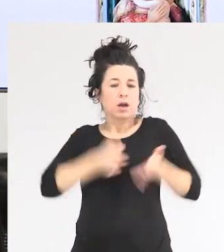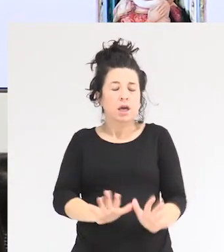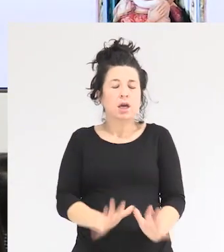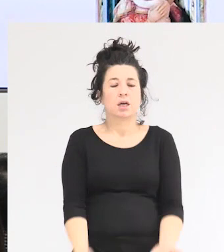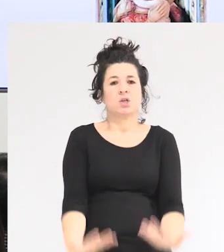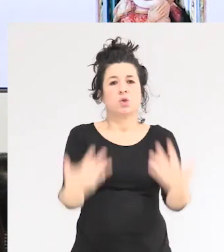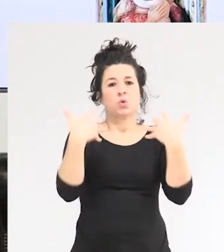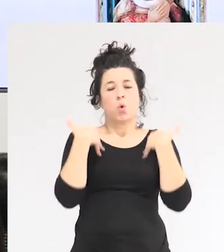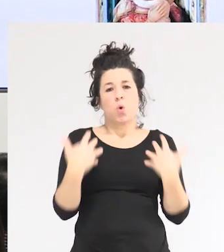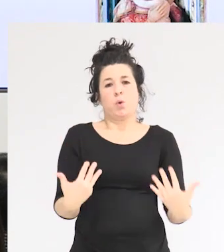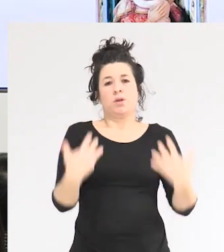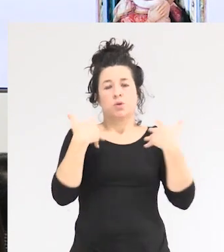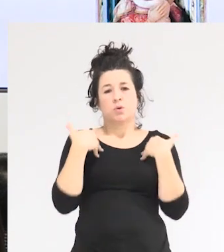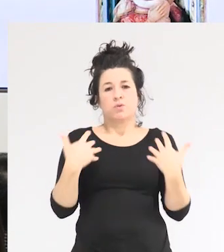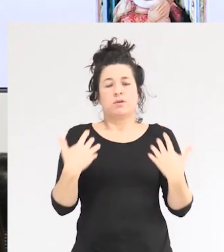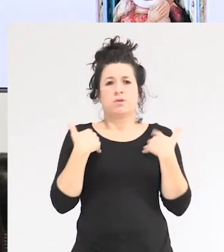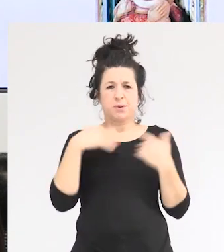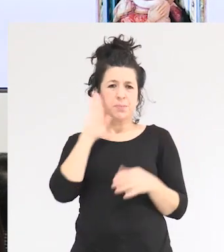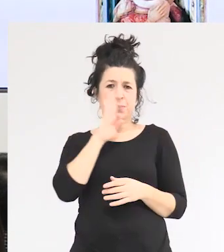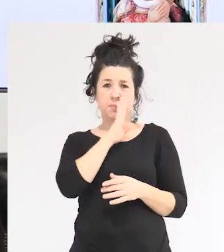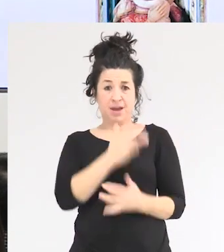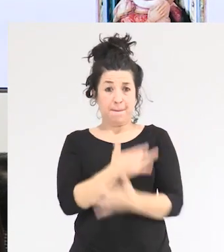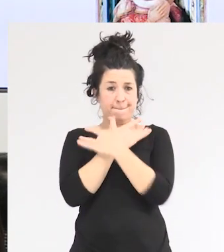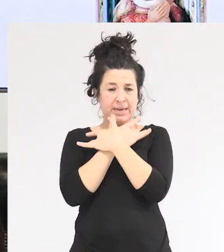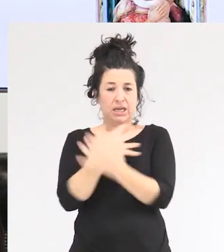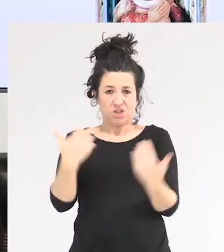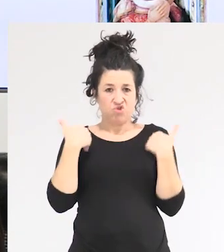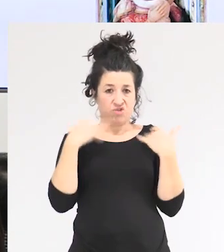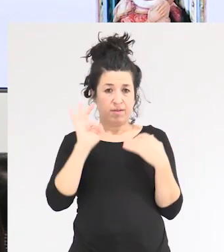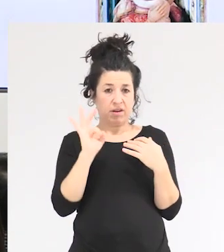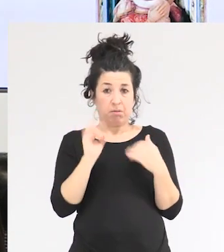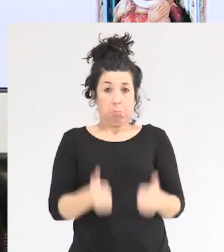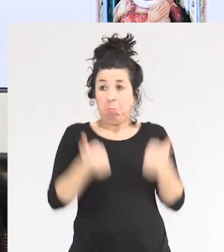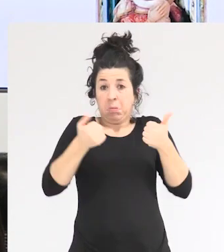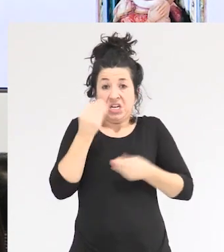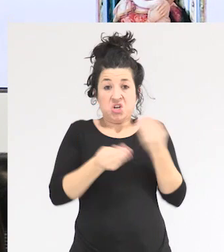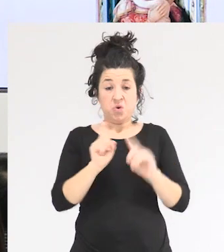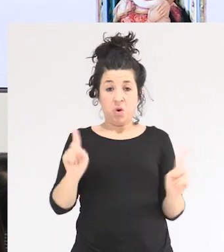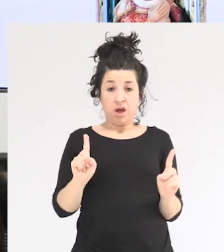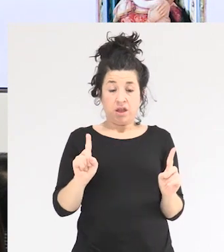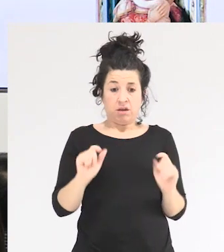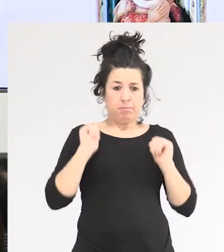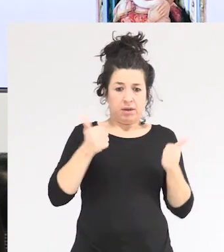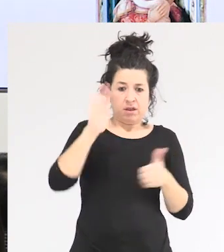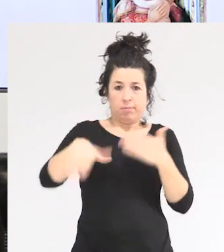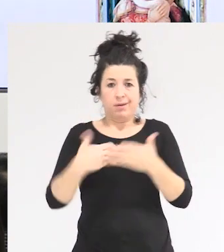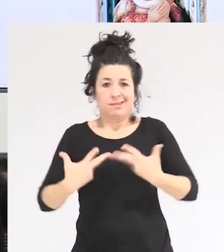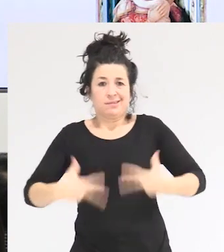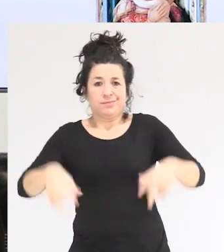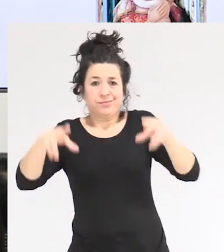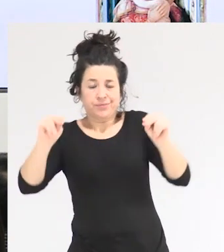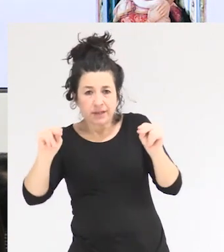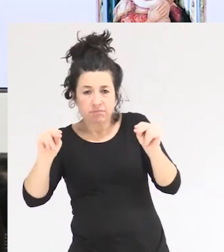sufritu egiten duena, asko sufritzen du ama honek, ez da? Ez du besterik egiten, hasieratik amaieraraino, bere